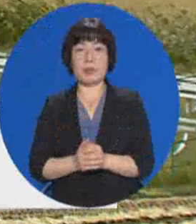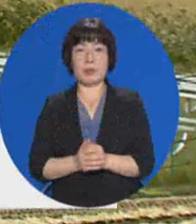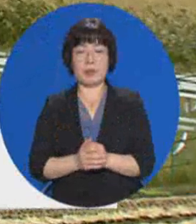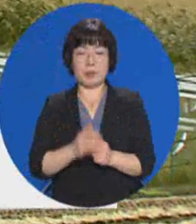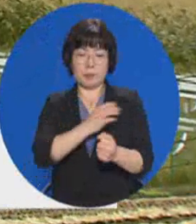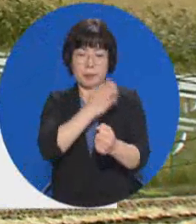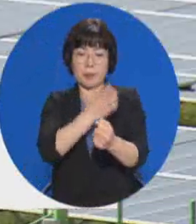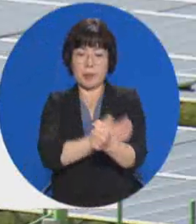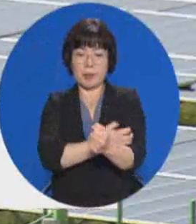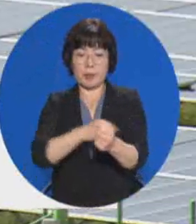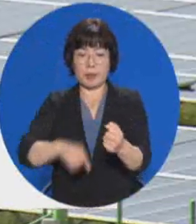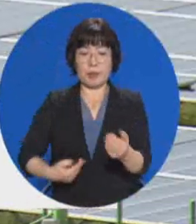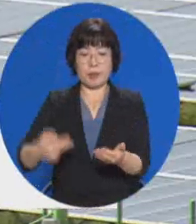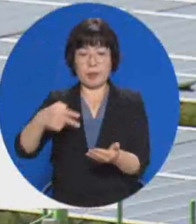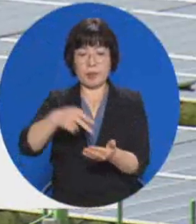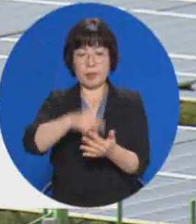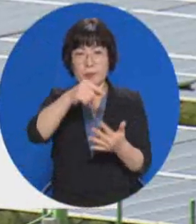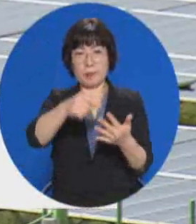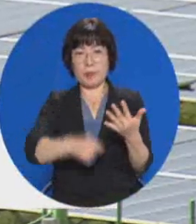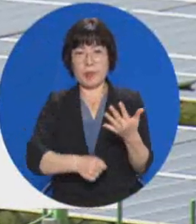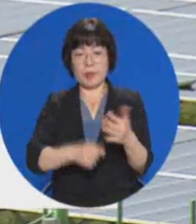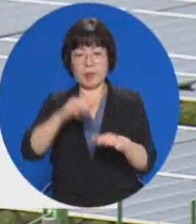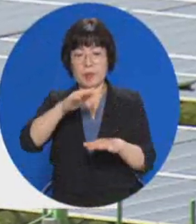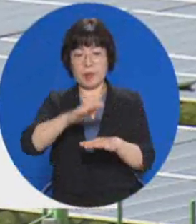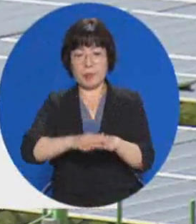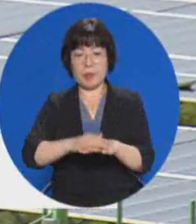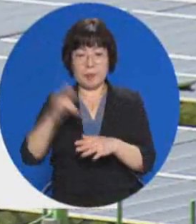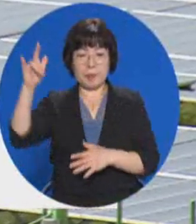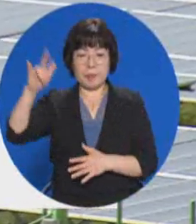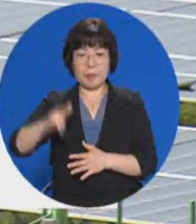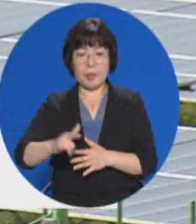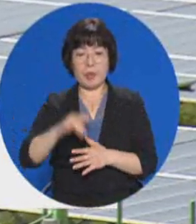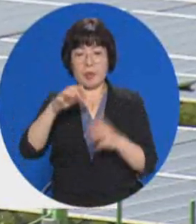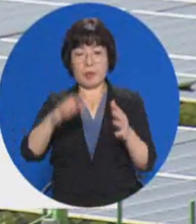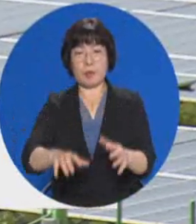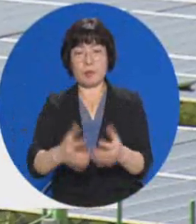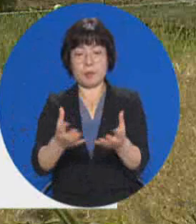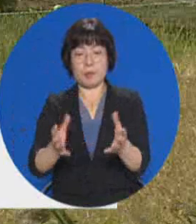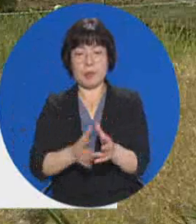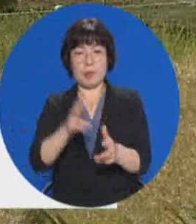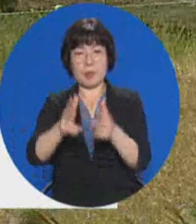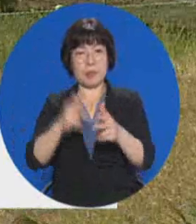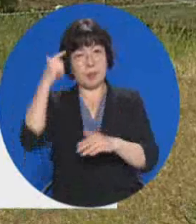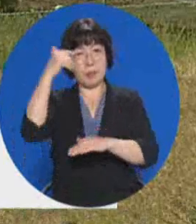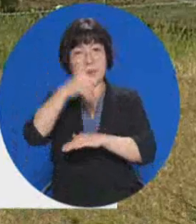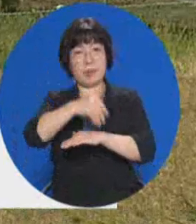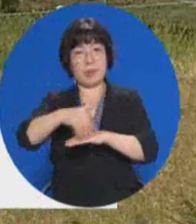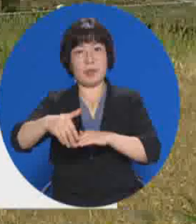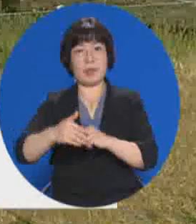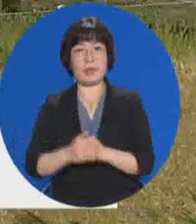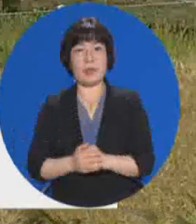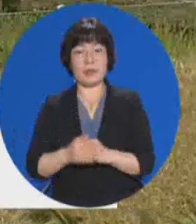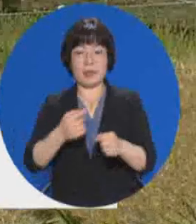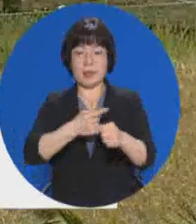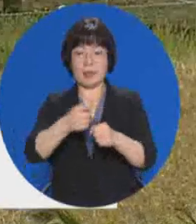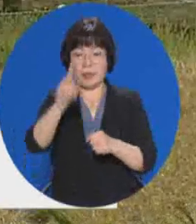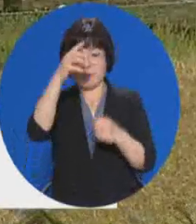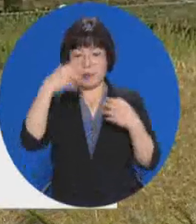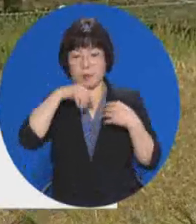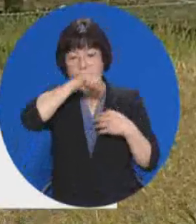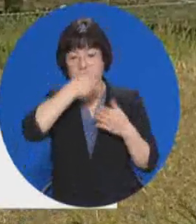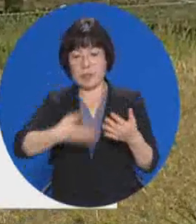에너지 자급자족 인프라 구축과 영농형 태양광 발전단지 조성세계 사업을 구상하고 있으며 내년 정부